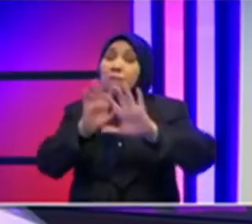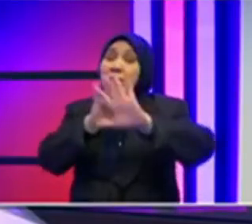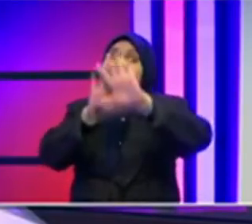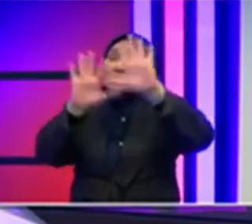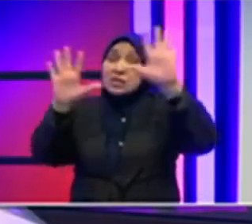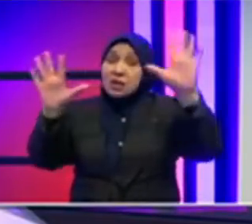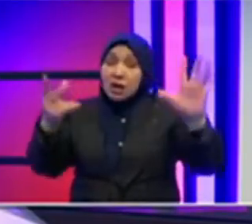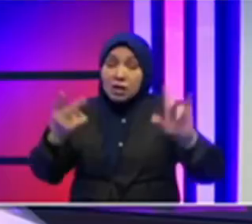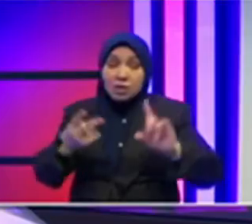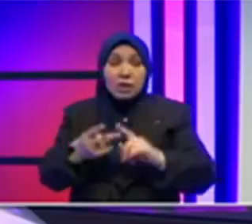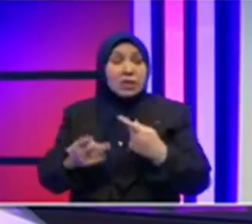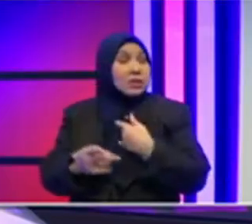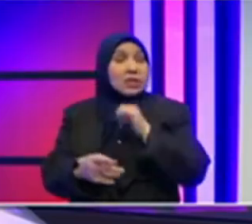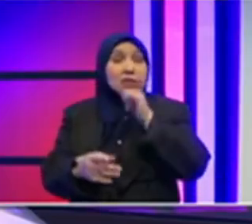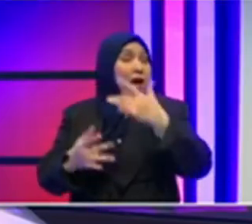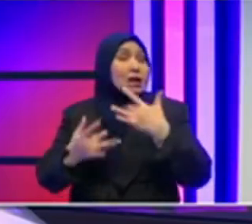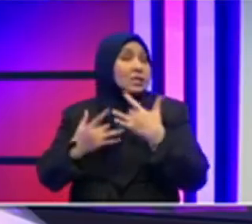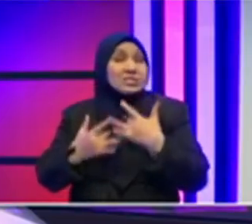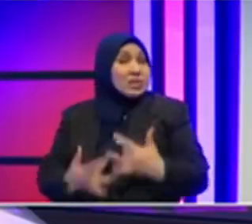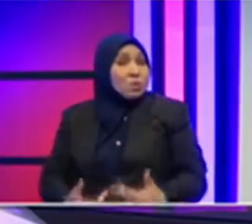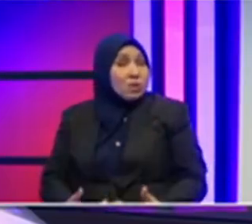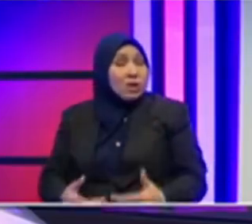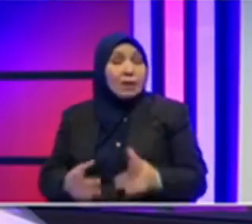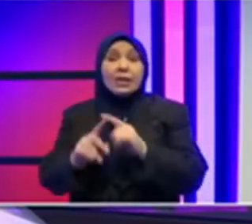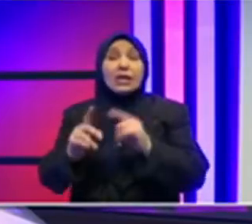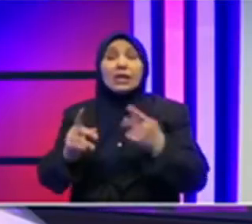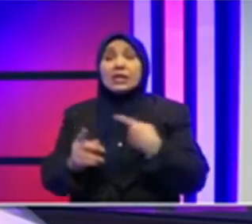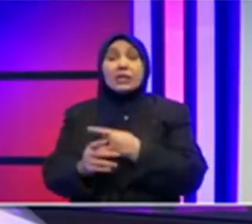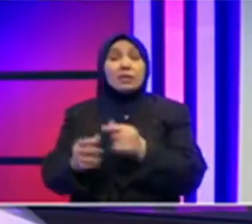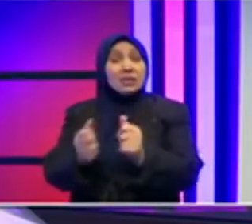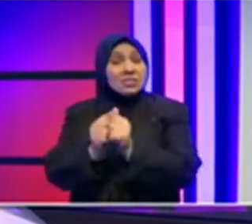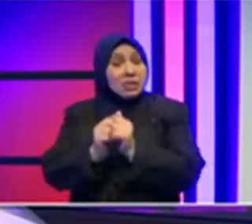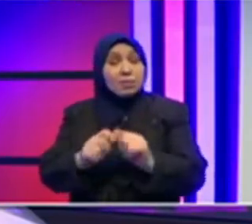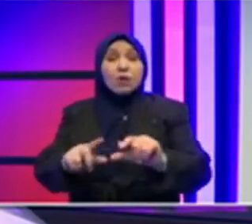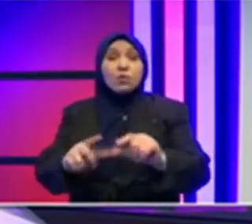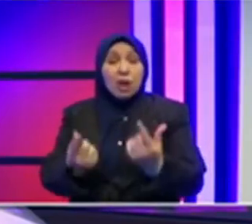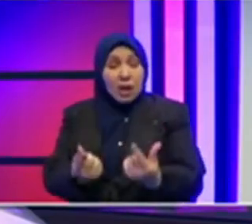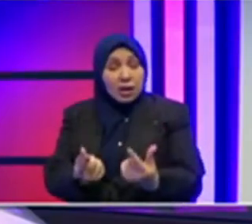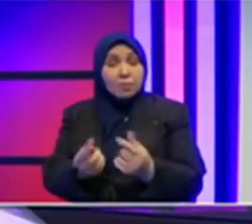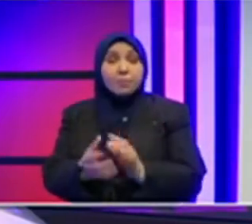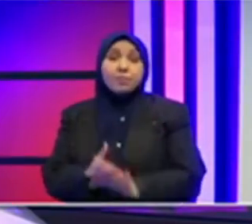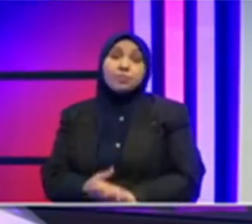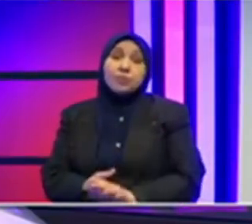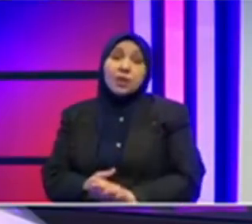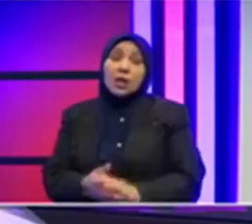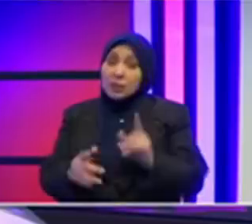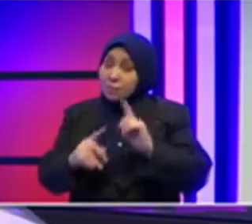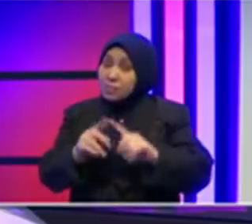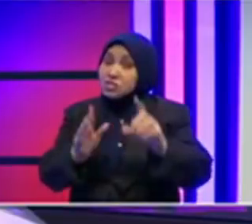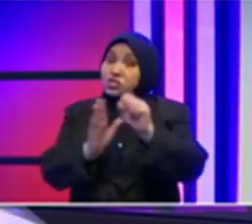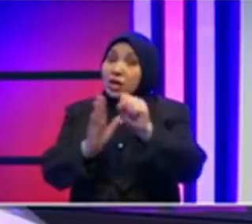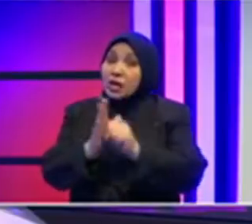kecewa, tidak akan kecewa bila kita bersama dengan Al-Quran ini sendiri, Ustaz, ya, bila kita ambil perkara ini. Tapi syaratnya apa?